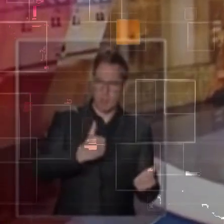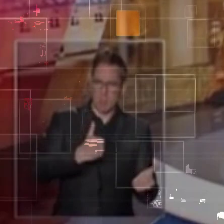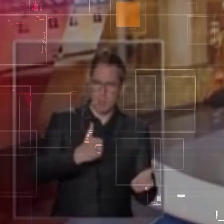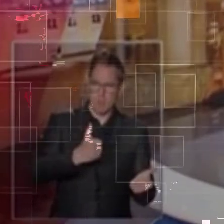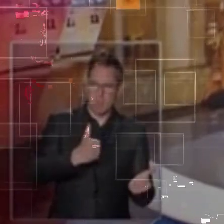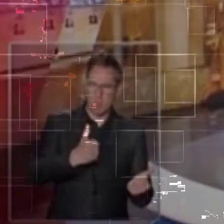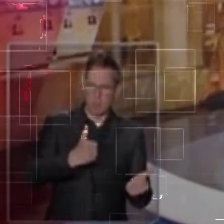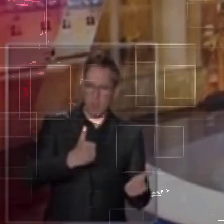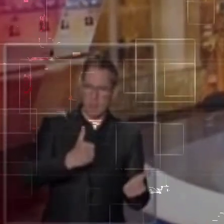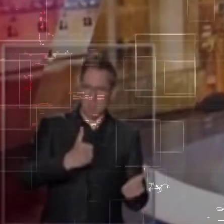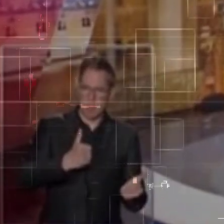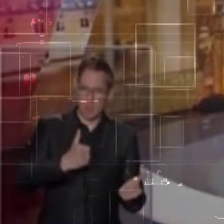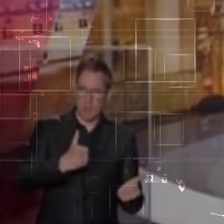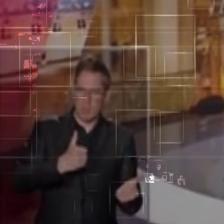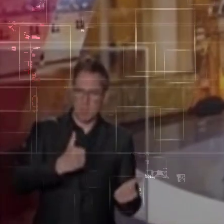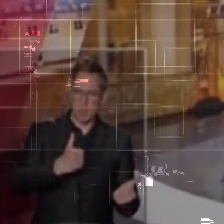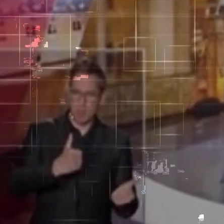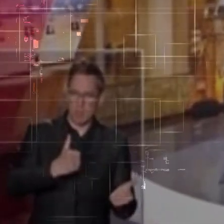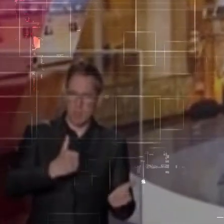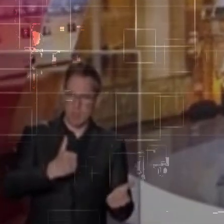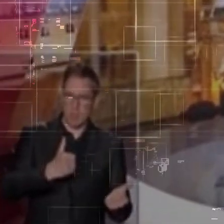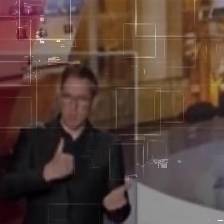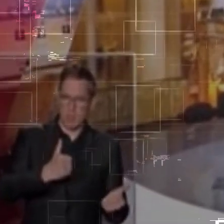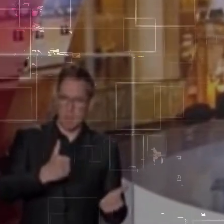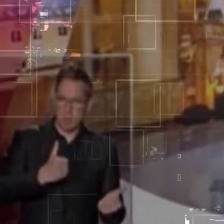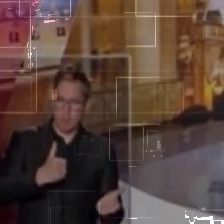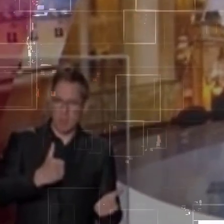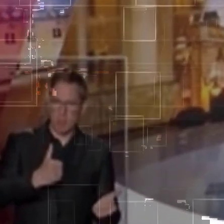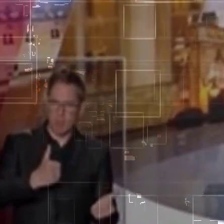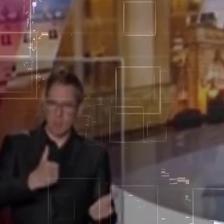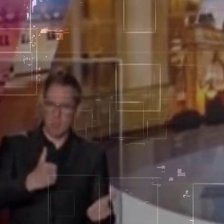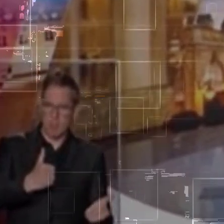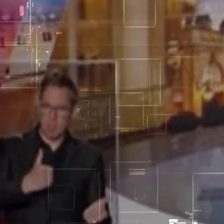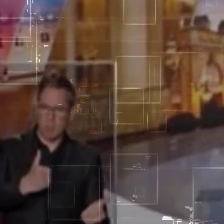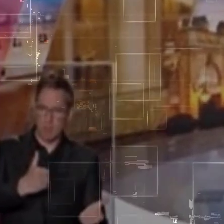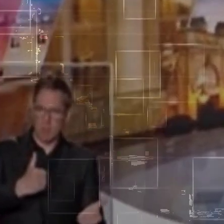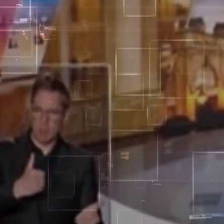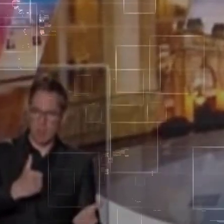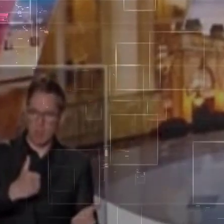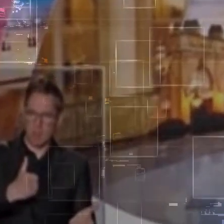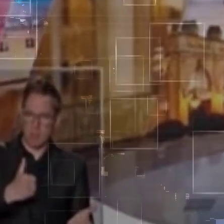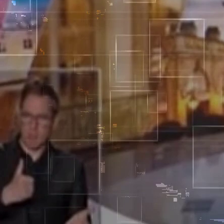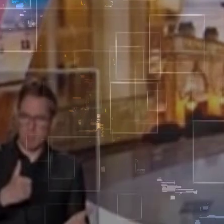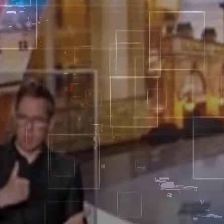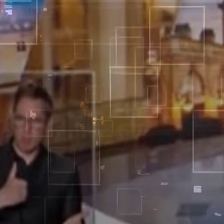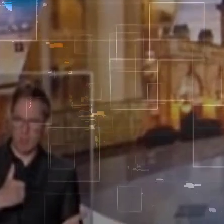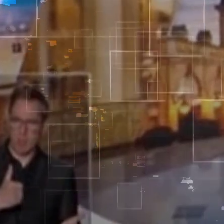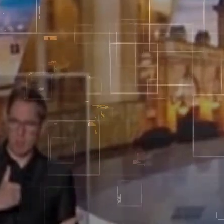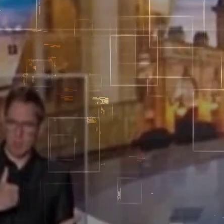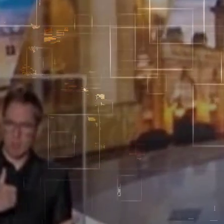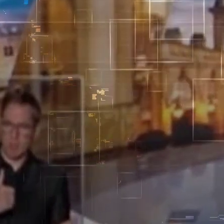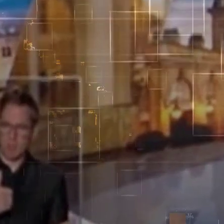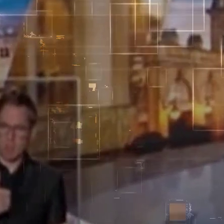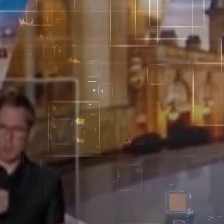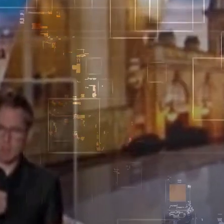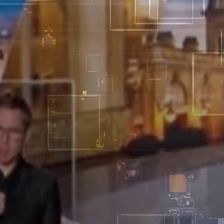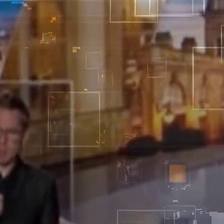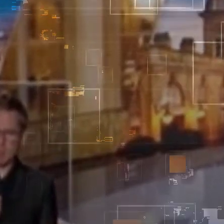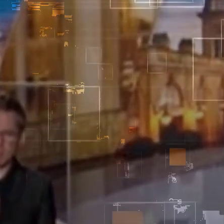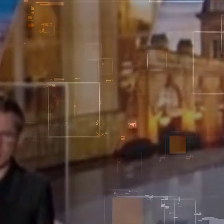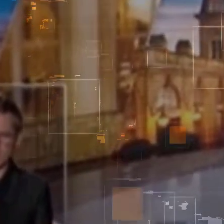de Brigitte Macron s'emporte légèrement et déclare « c'est un projet, qui ne dit pas son nom, qui consiste à sortir de